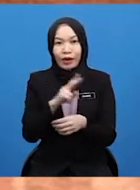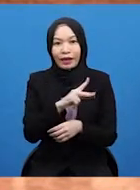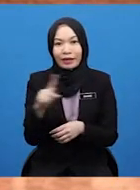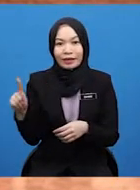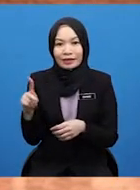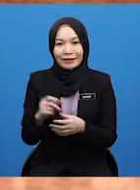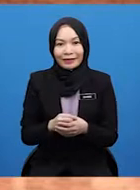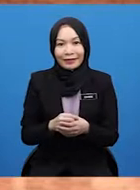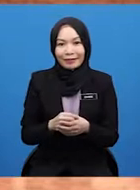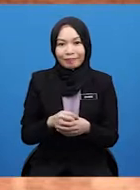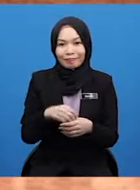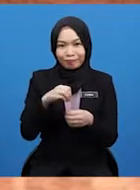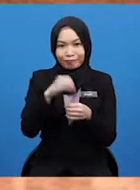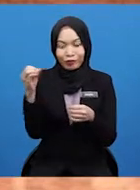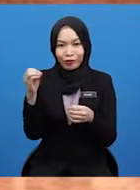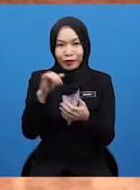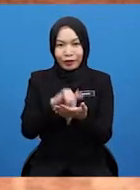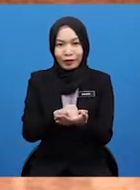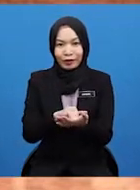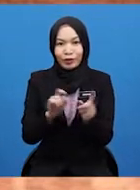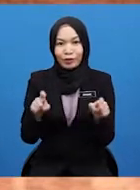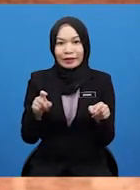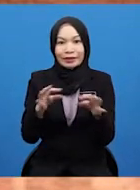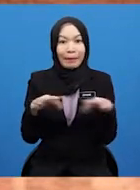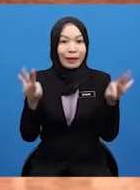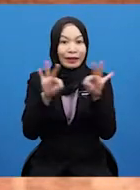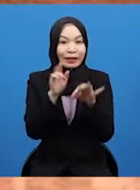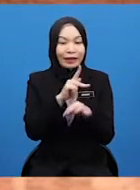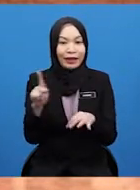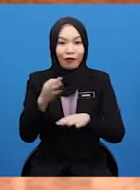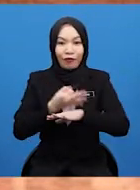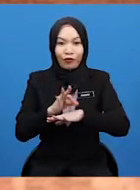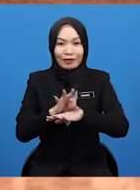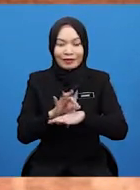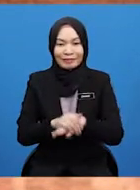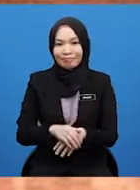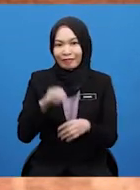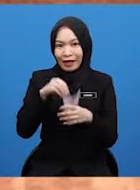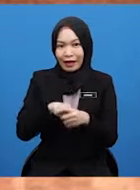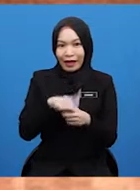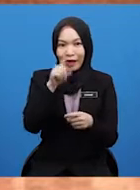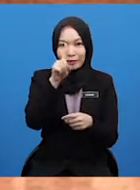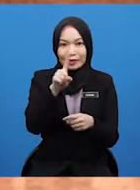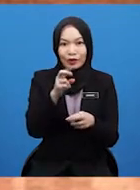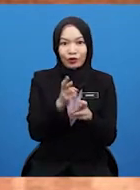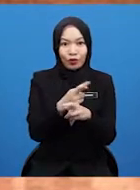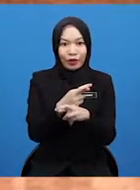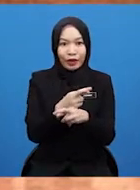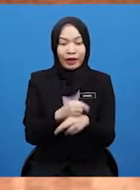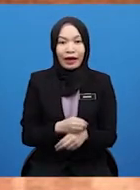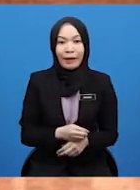yang dihasilkan itu lebih mementingkan fungsi. Fungsi dalam sesebuah hasil